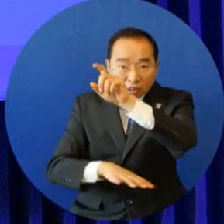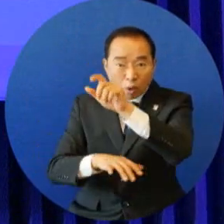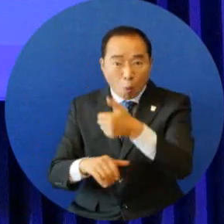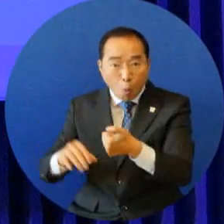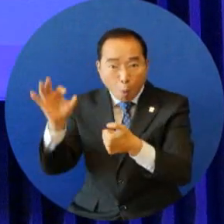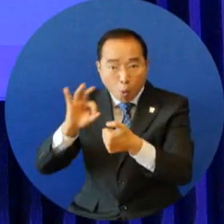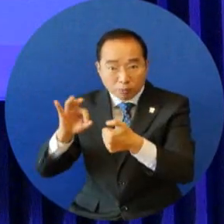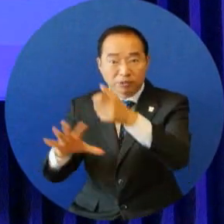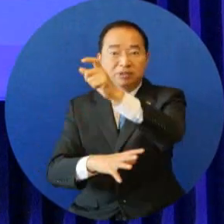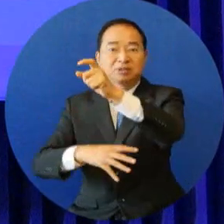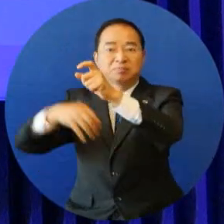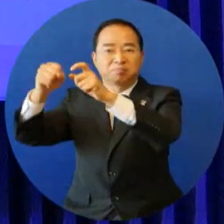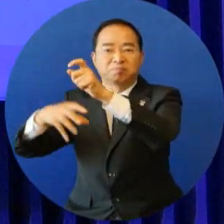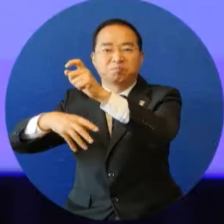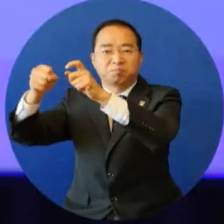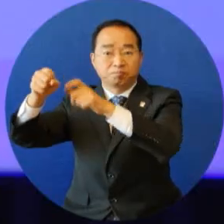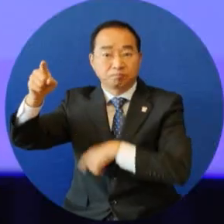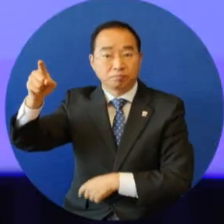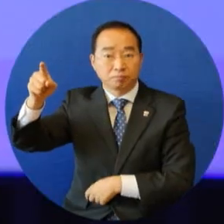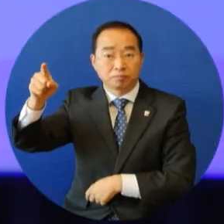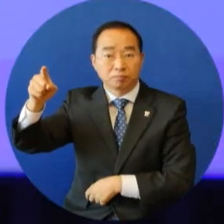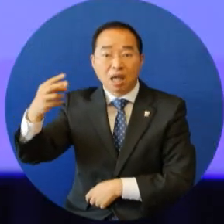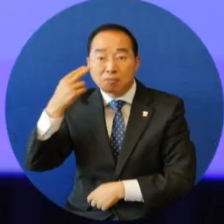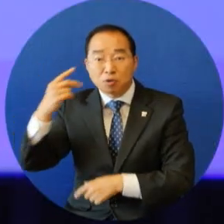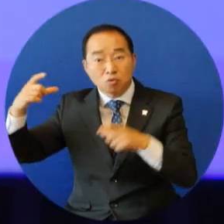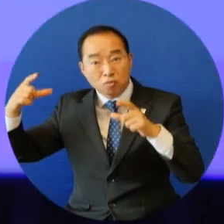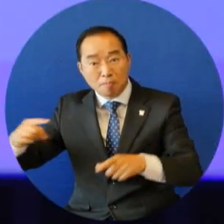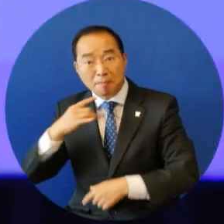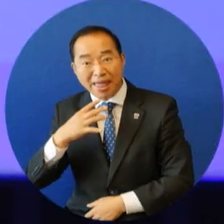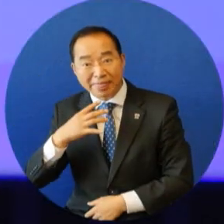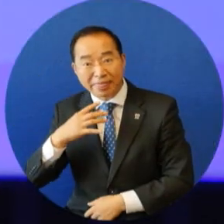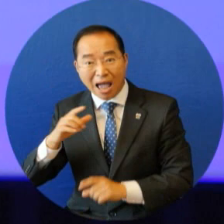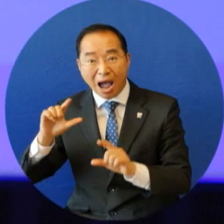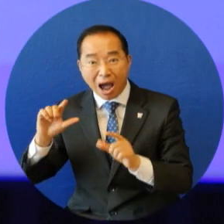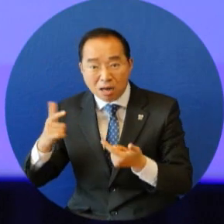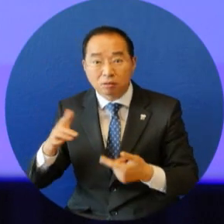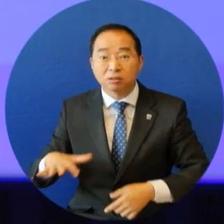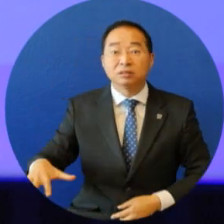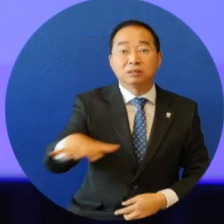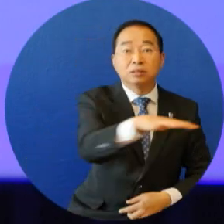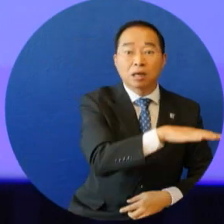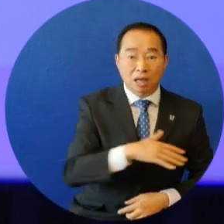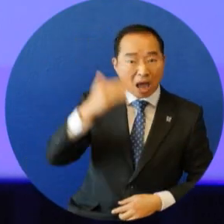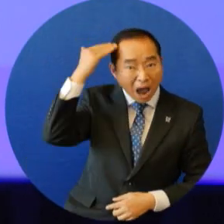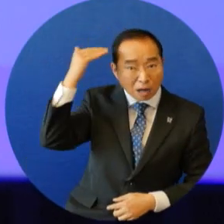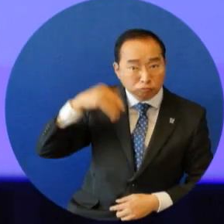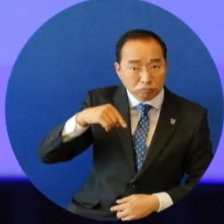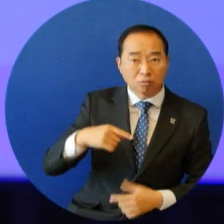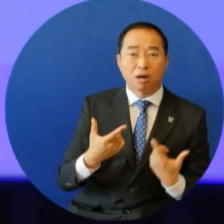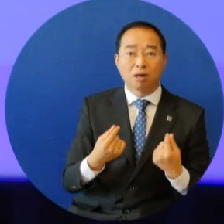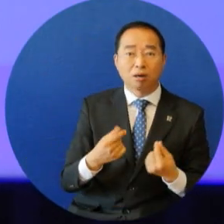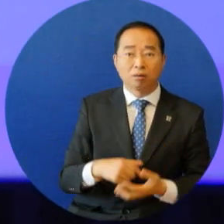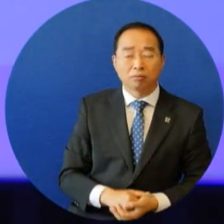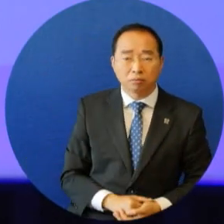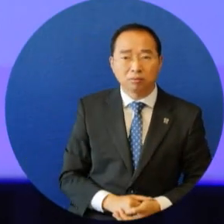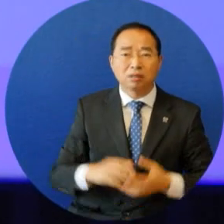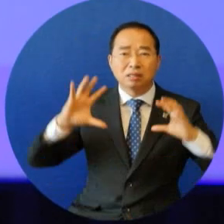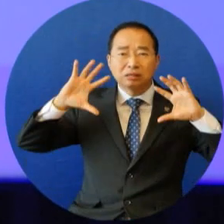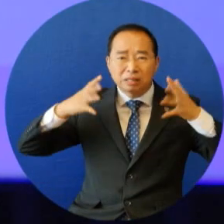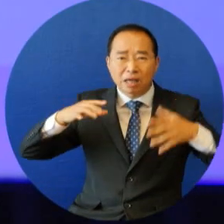전체 소득의 50% 이상을 가져가요. 근데 미국만 이런 게 아니라 이거는 우리나라도